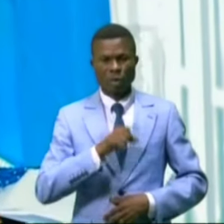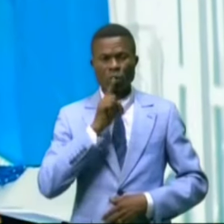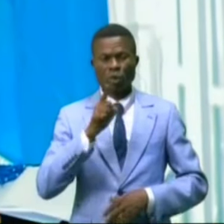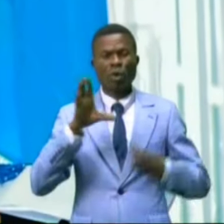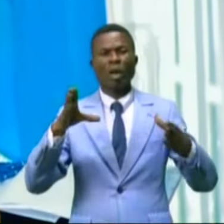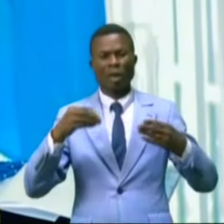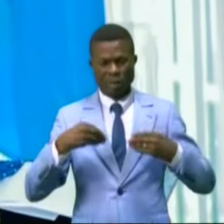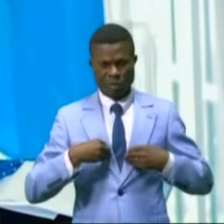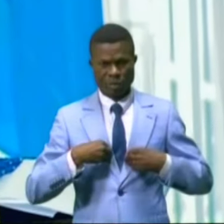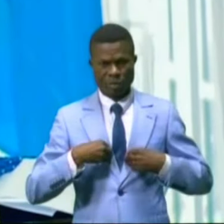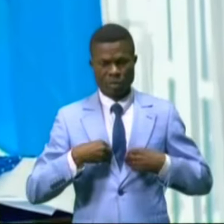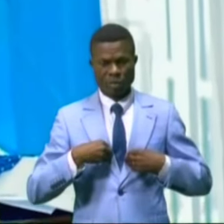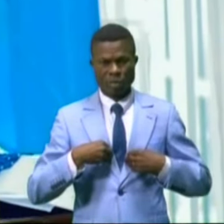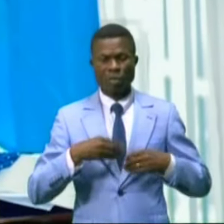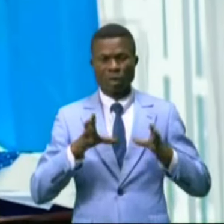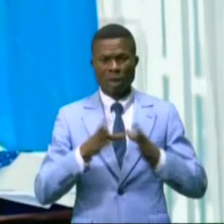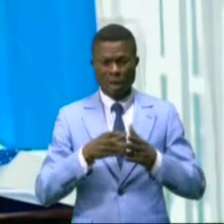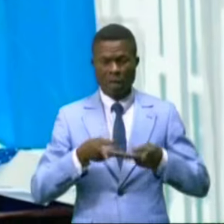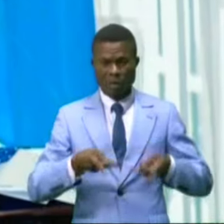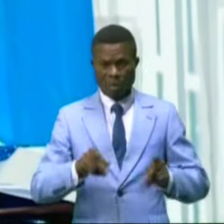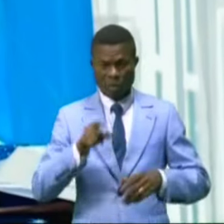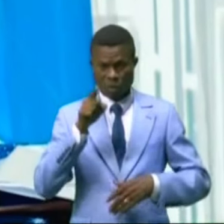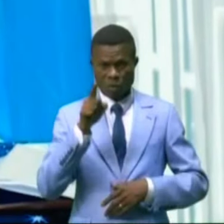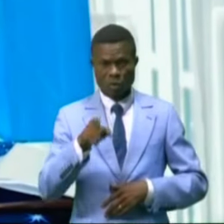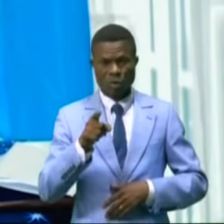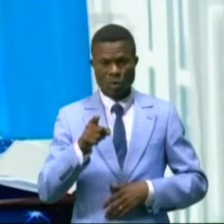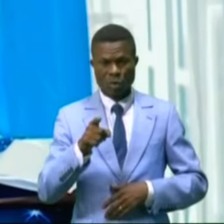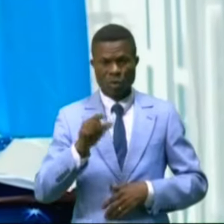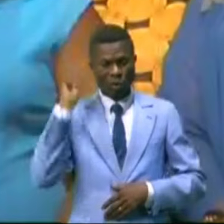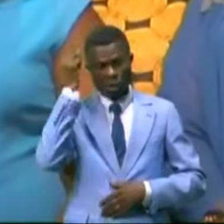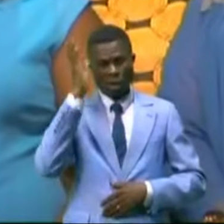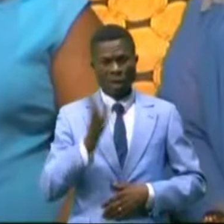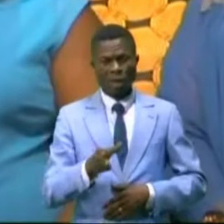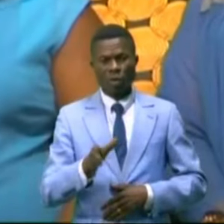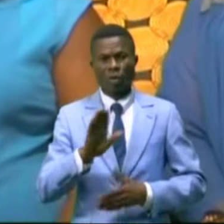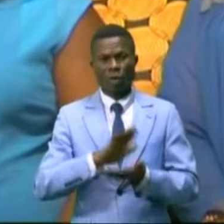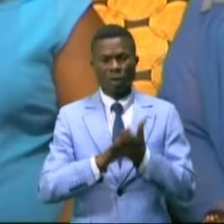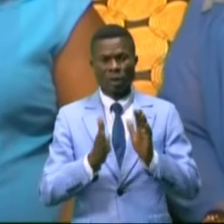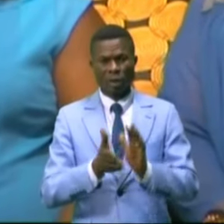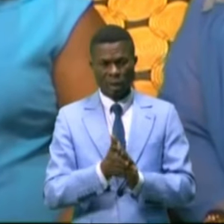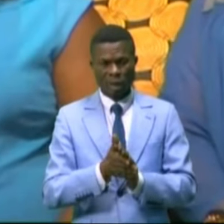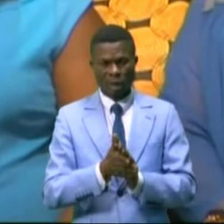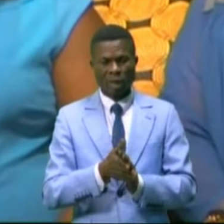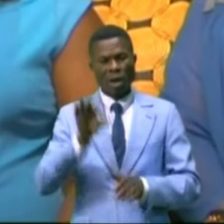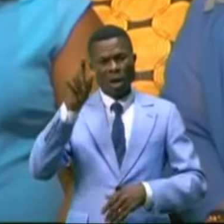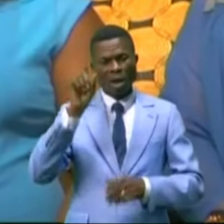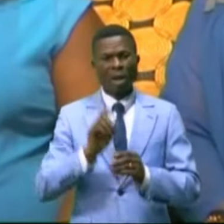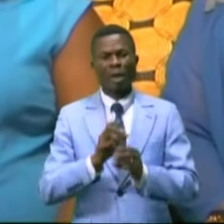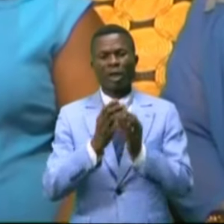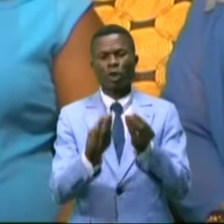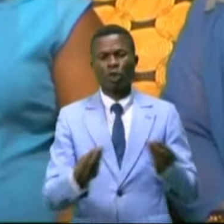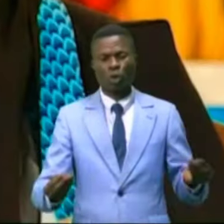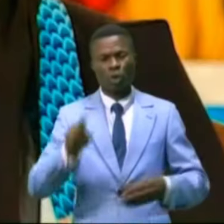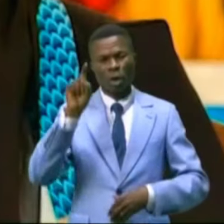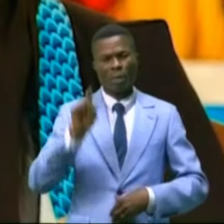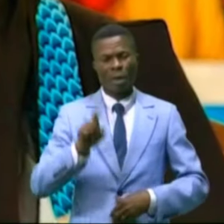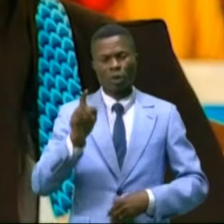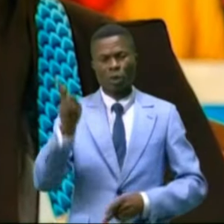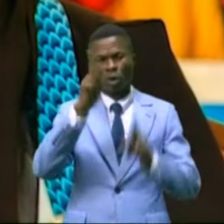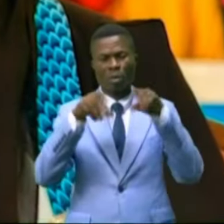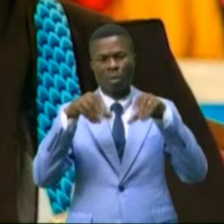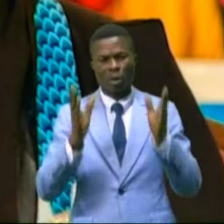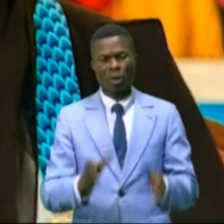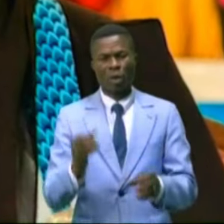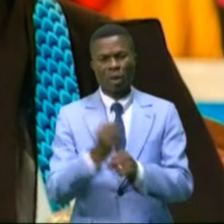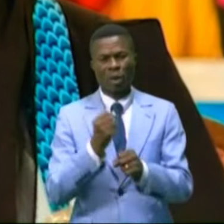convaincus que sous votre direction le gouvernement saura répondre aux attentes du peuple congolais et